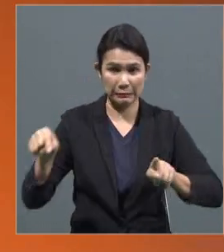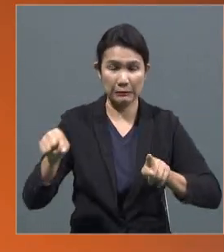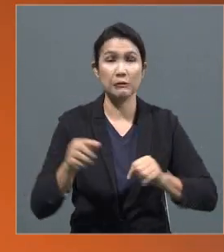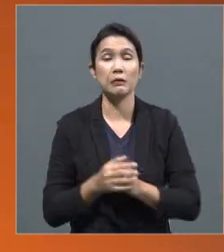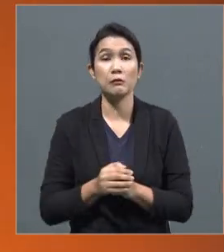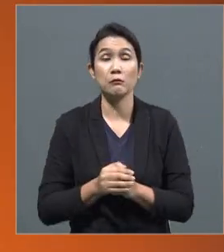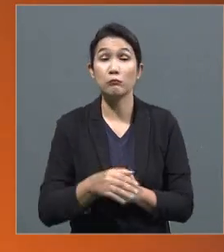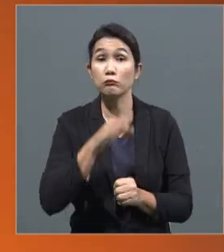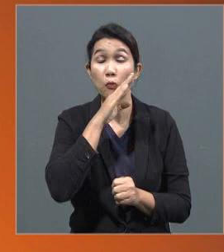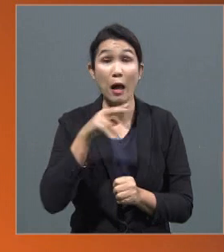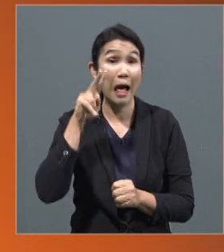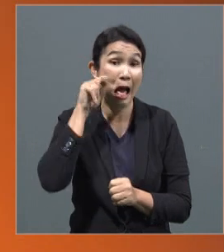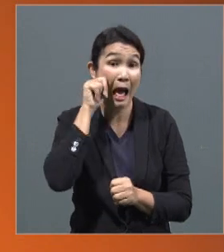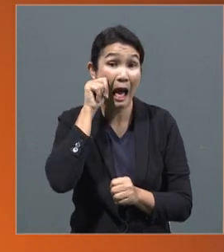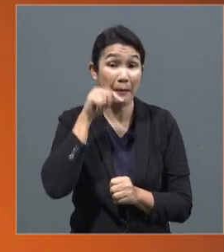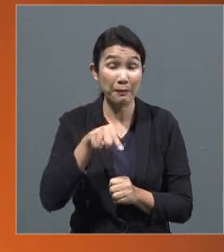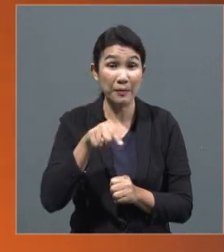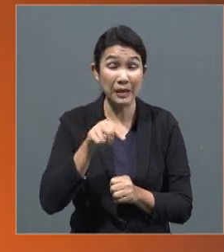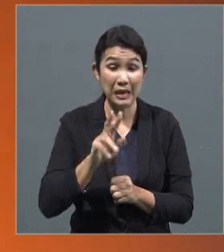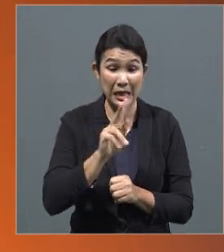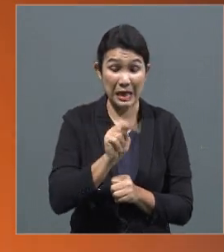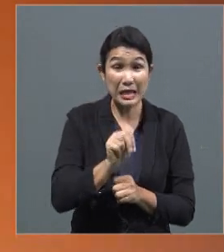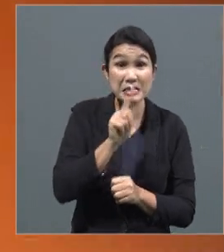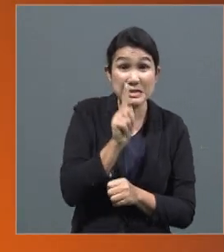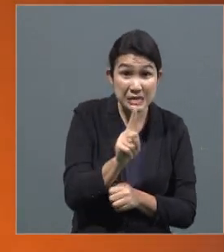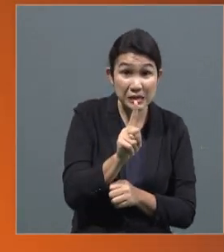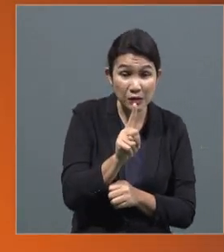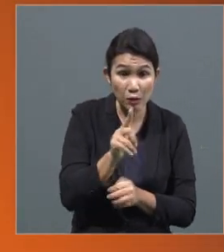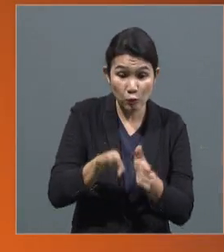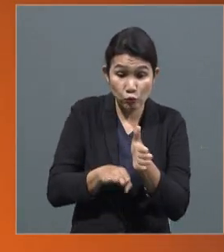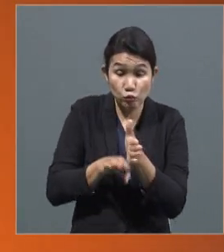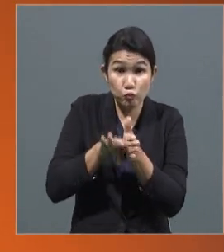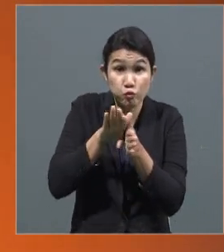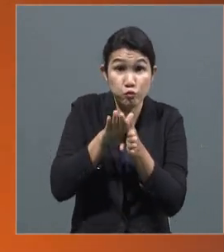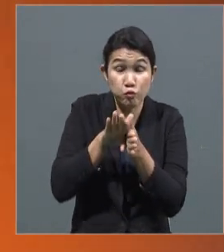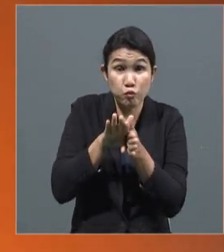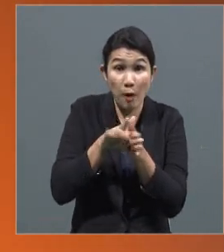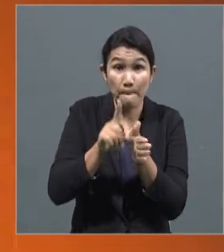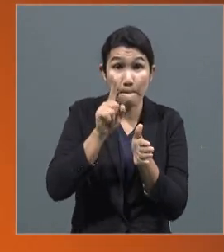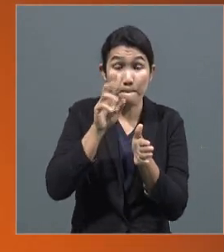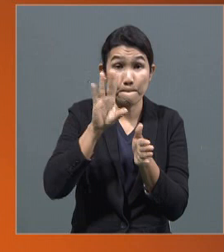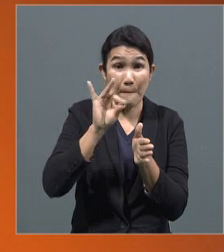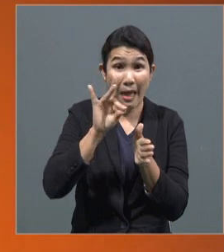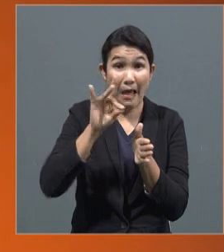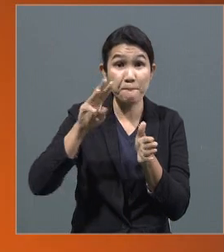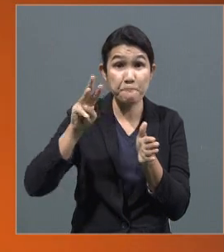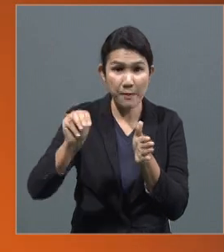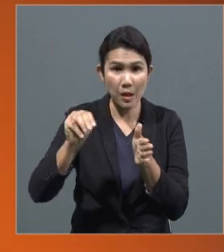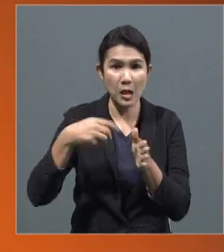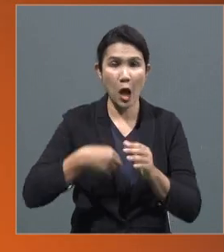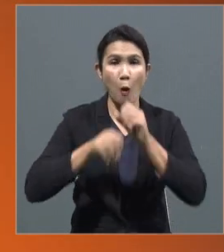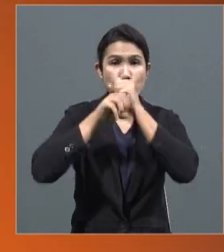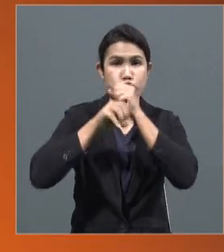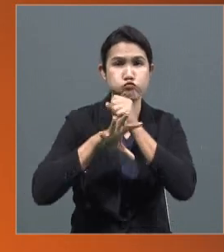ำที่ N1 สะพานพัฒนาภาคเหนือสูง8เมตรเมื่อไหร่จังหวัดจะเปิดอุดเตือนภั